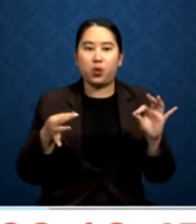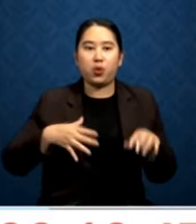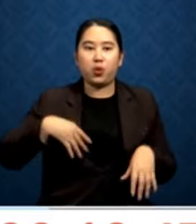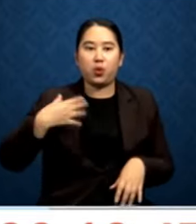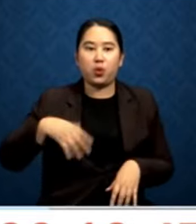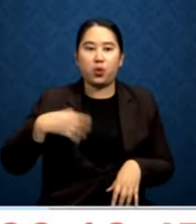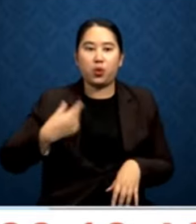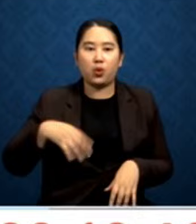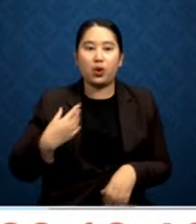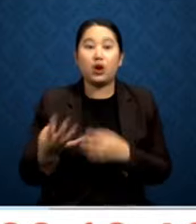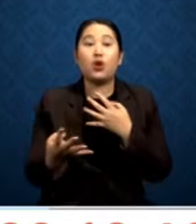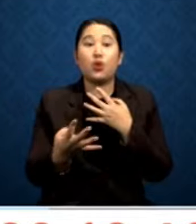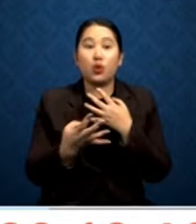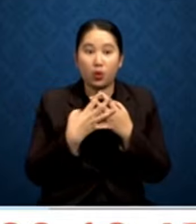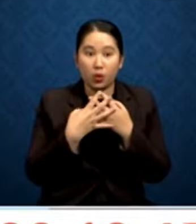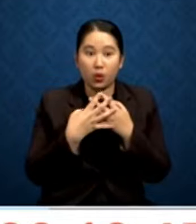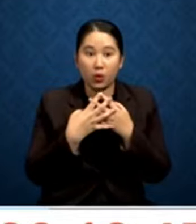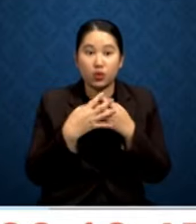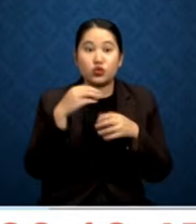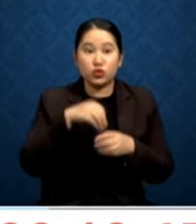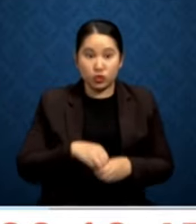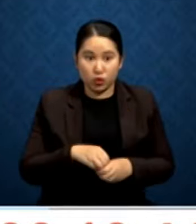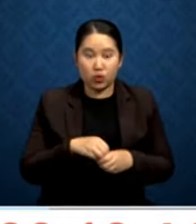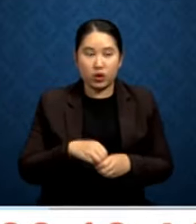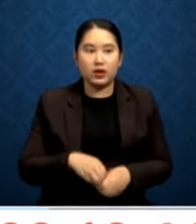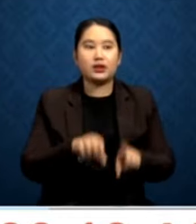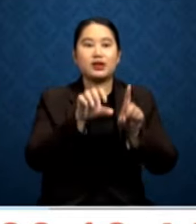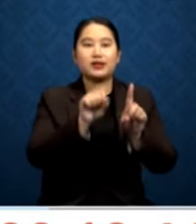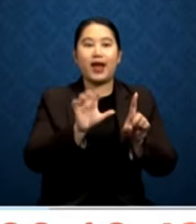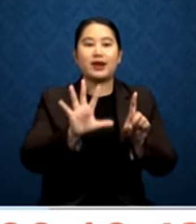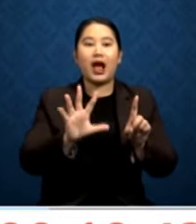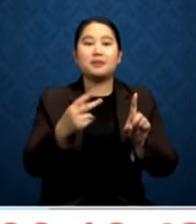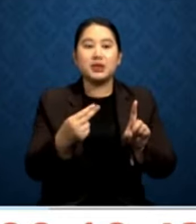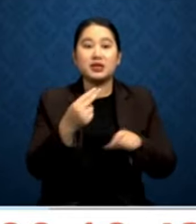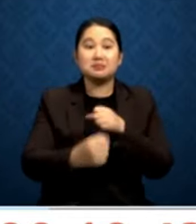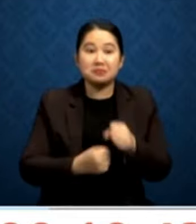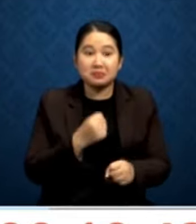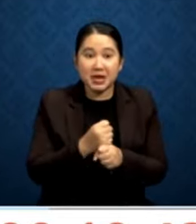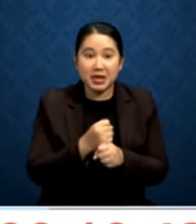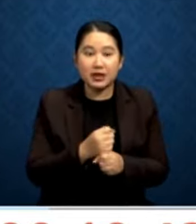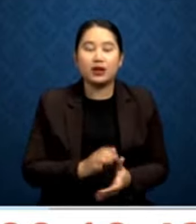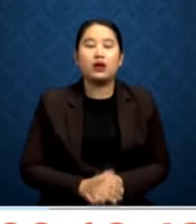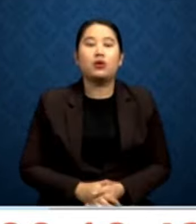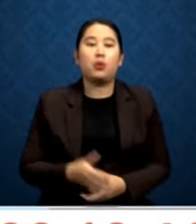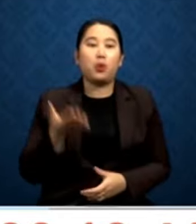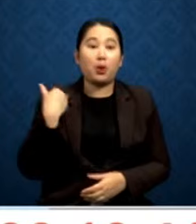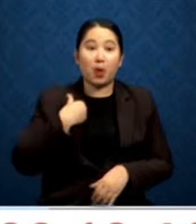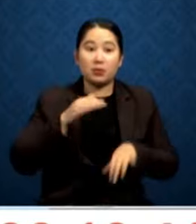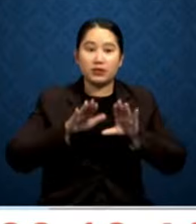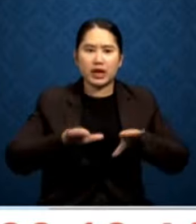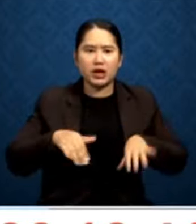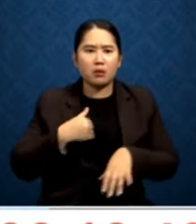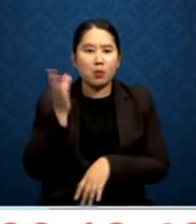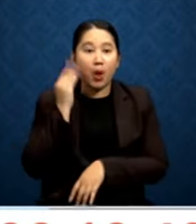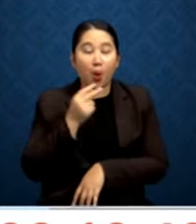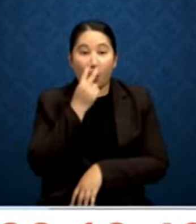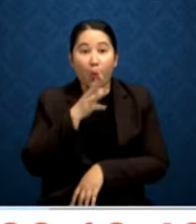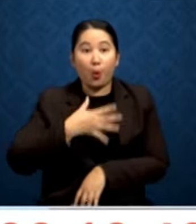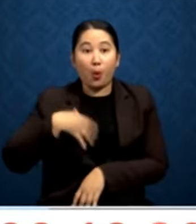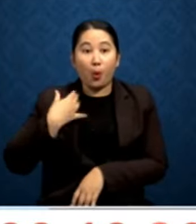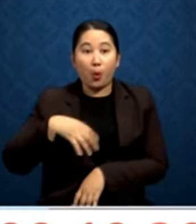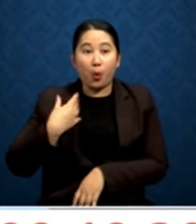กตัดสินจำคุ้ก 150,000 ปีตอนนั้ผมเดกๆนผมฟังผมรดกโอ้ย